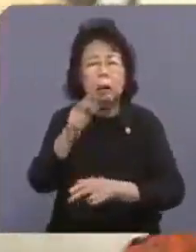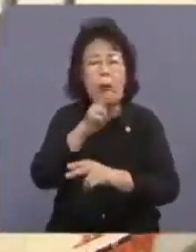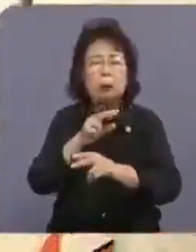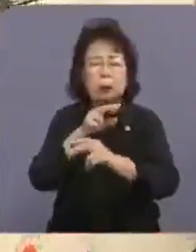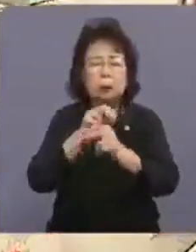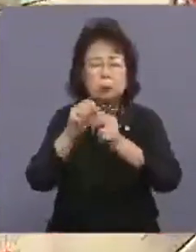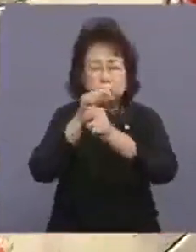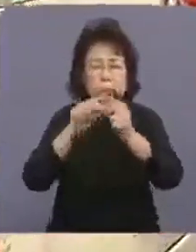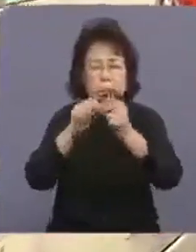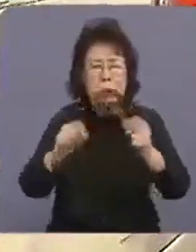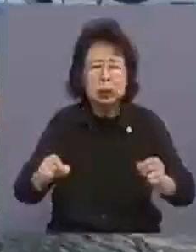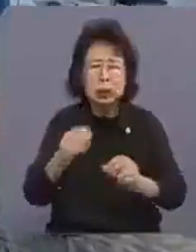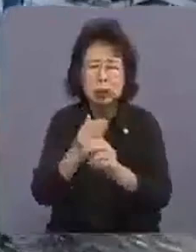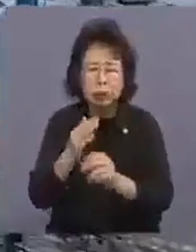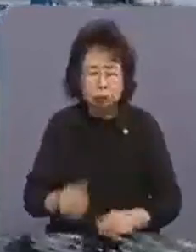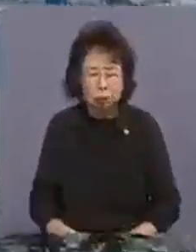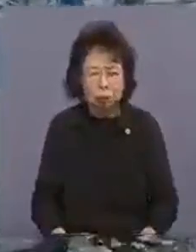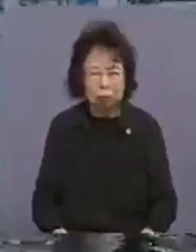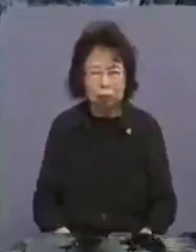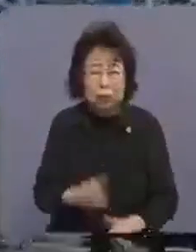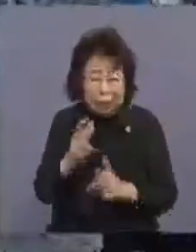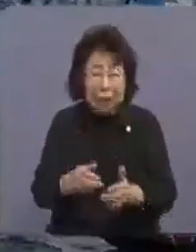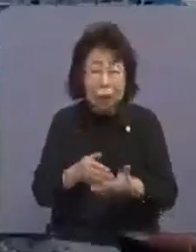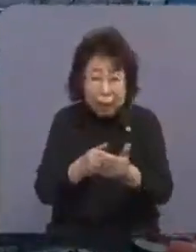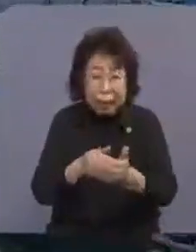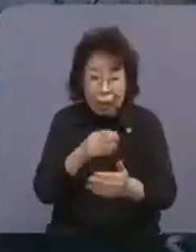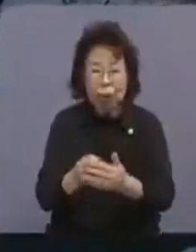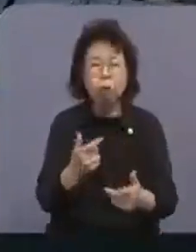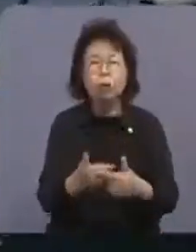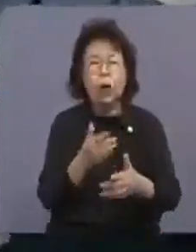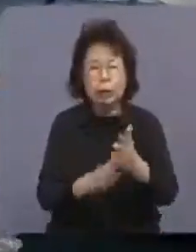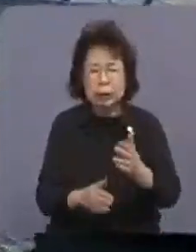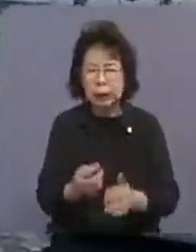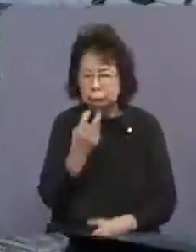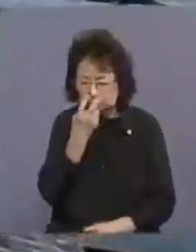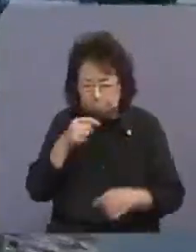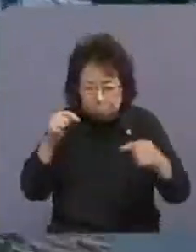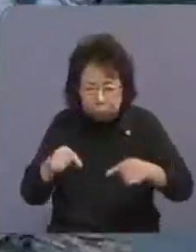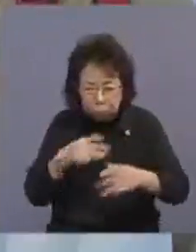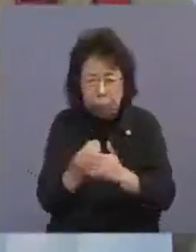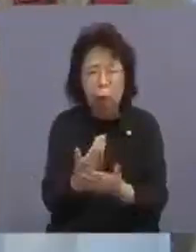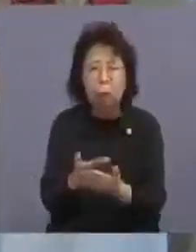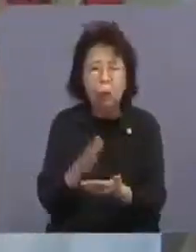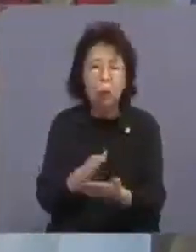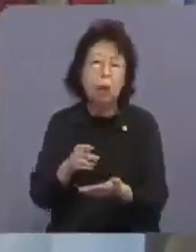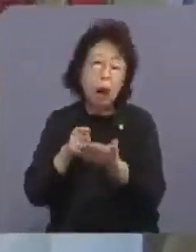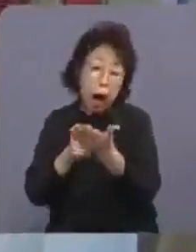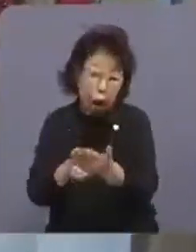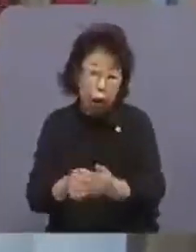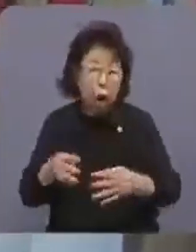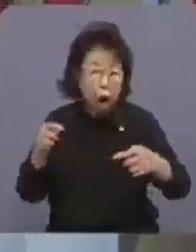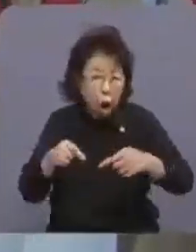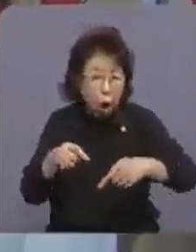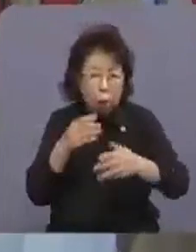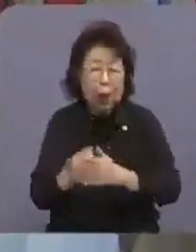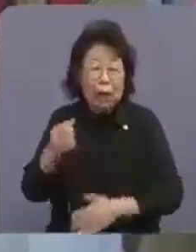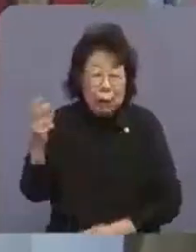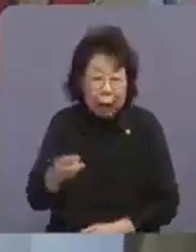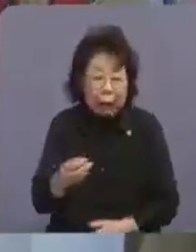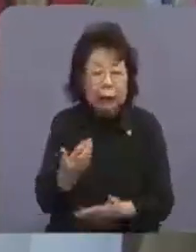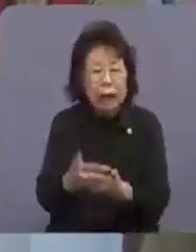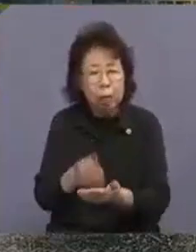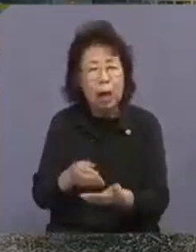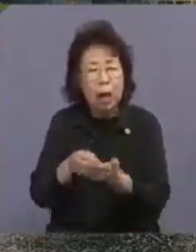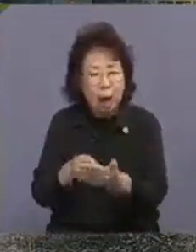있었습니다 이런 가운데 사업 시행자가 부산시에 실시 협박 변경안을 제출하고 협의 끝에 재개발을 다시